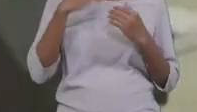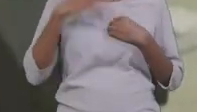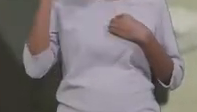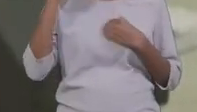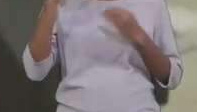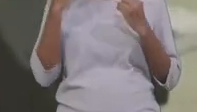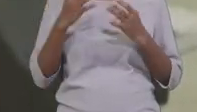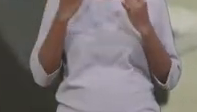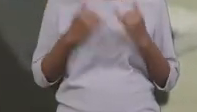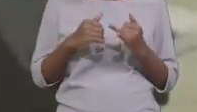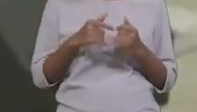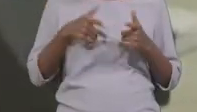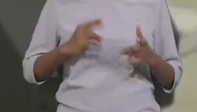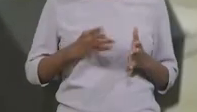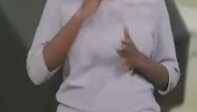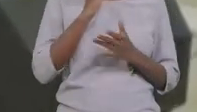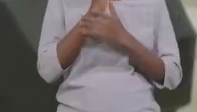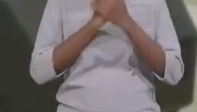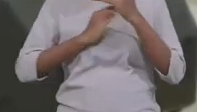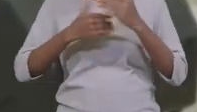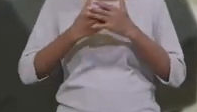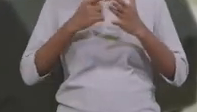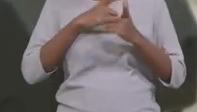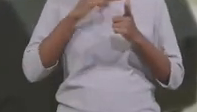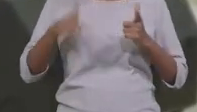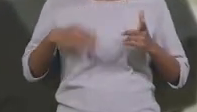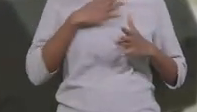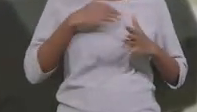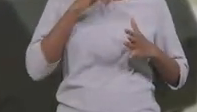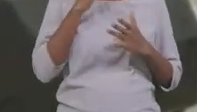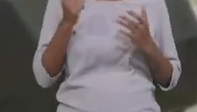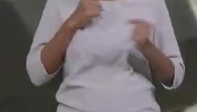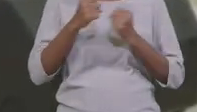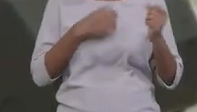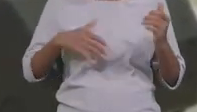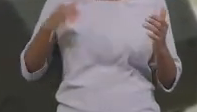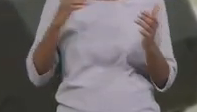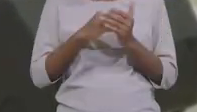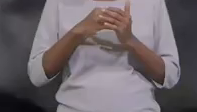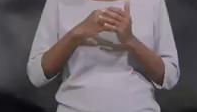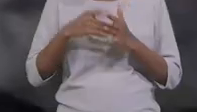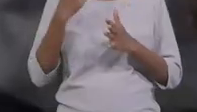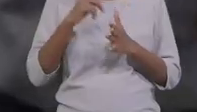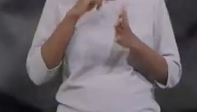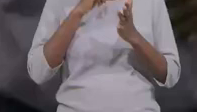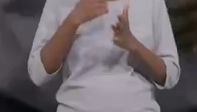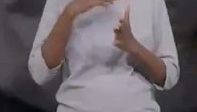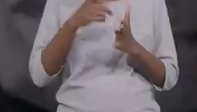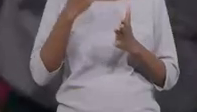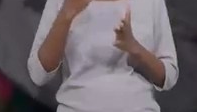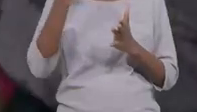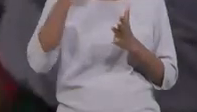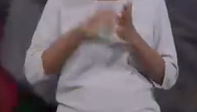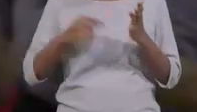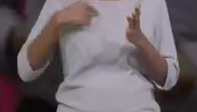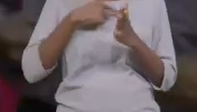Tu entendais plus, non? Soyons humbles devant le Seigneur. Et ne combattons pas. Pas la vérité de